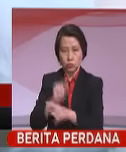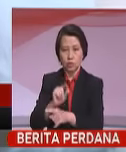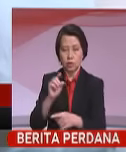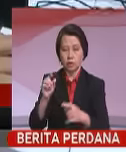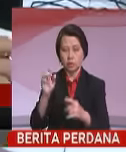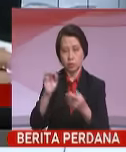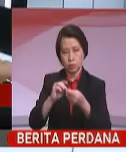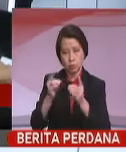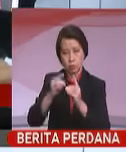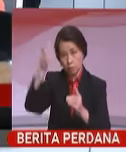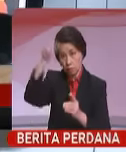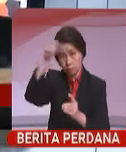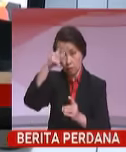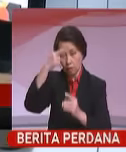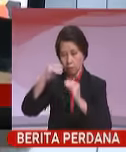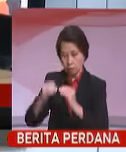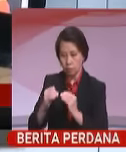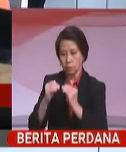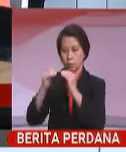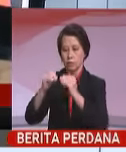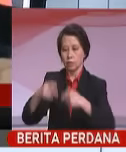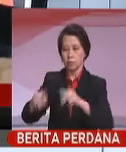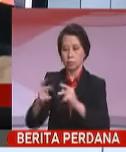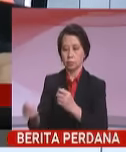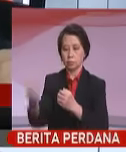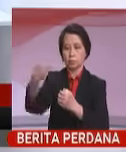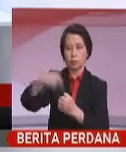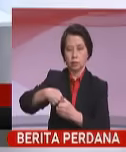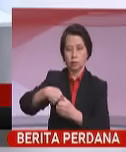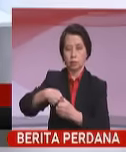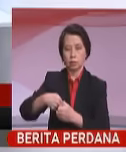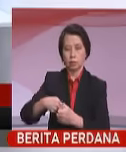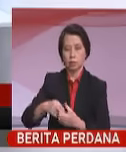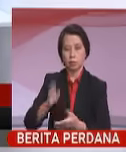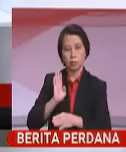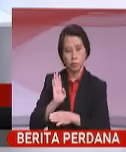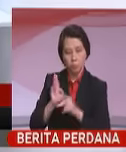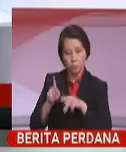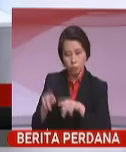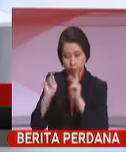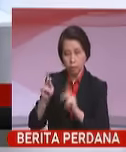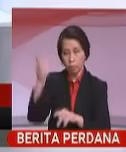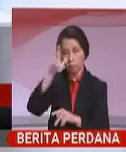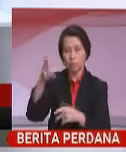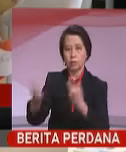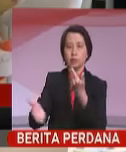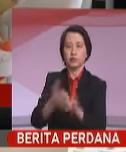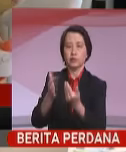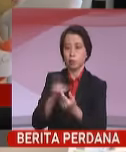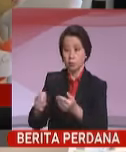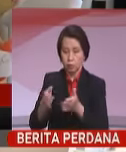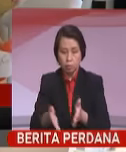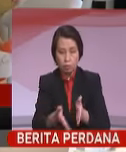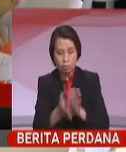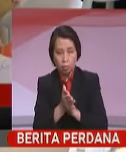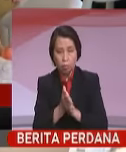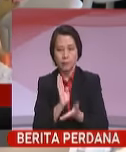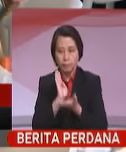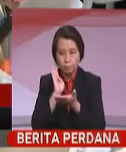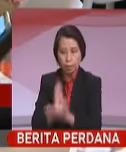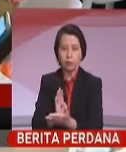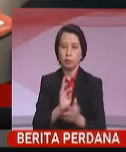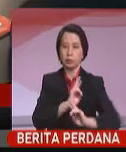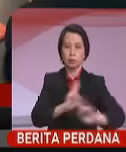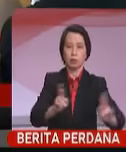digital kerajaan bagi meningkatkan peluang menyertai perolehan kerajaan. Ini sekaligus memudahkan permohonan insentif dan bantuan